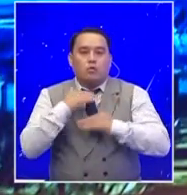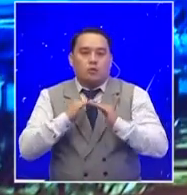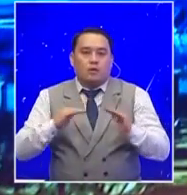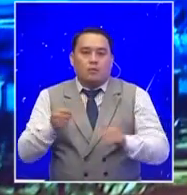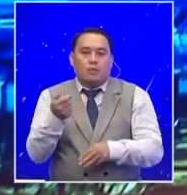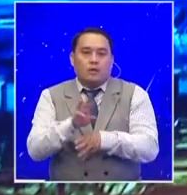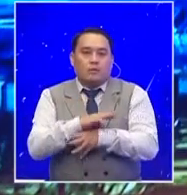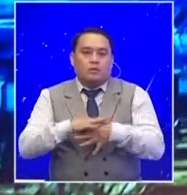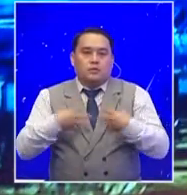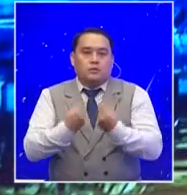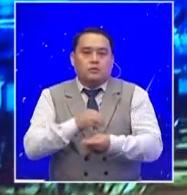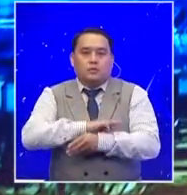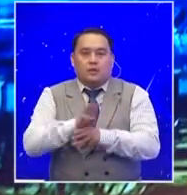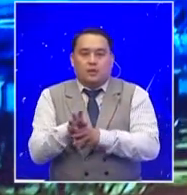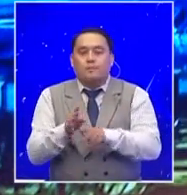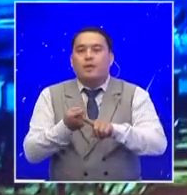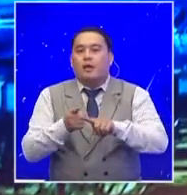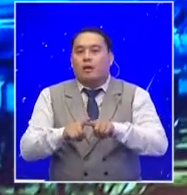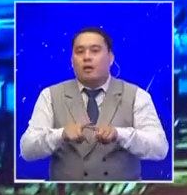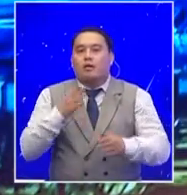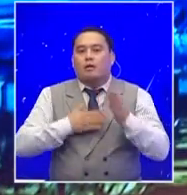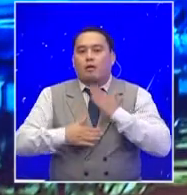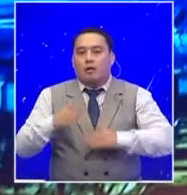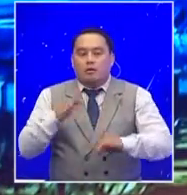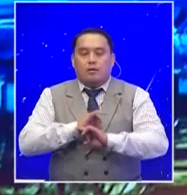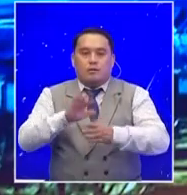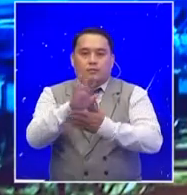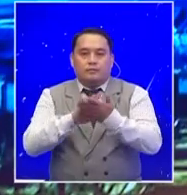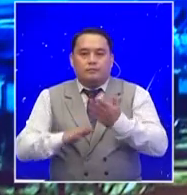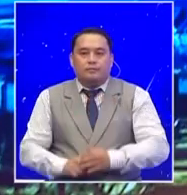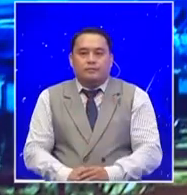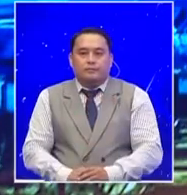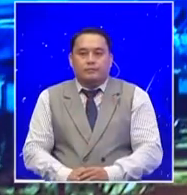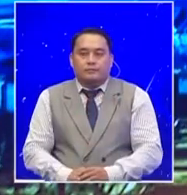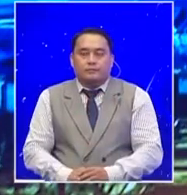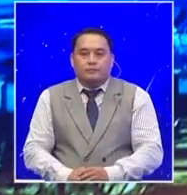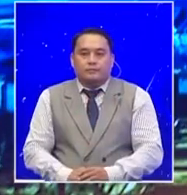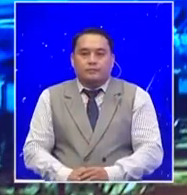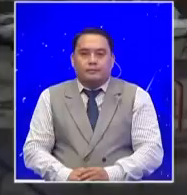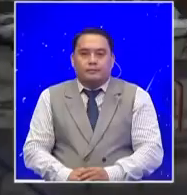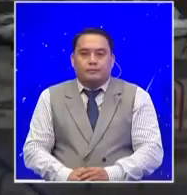и малообеспеченных семей. Радость счастливых новоселов разделила и наша съемочная группа.